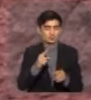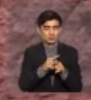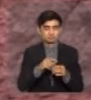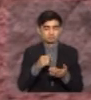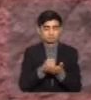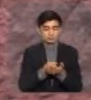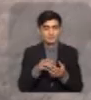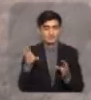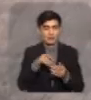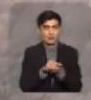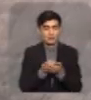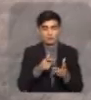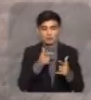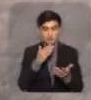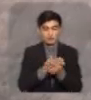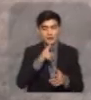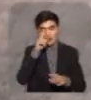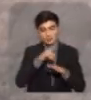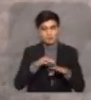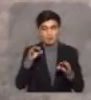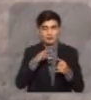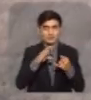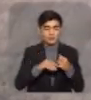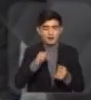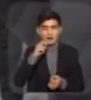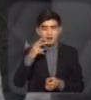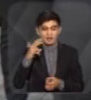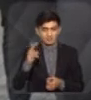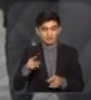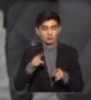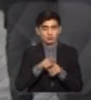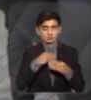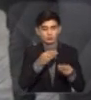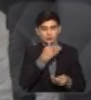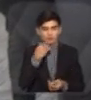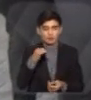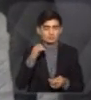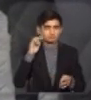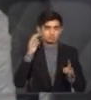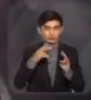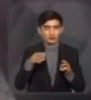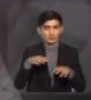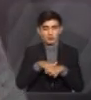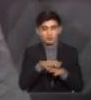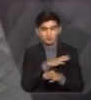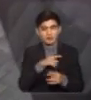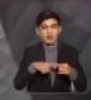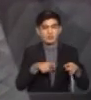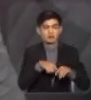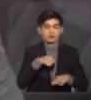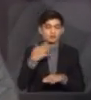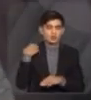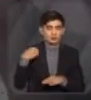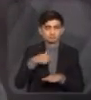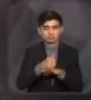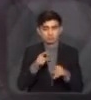құжаттары дайын болғанмен әкімдік әлі күнге дейін жер актісін бермей жатқан көрінеді. Жағдайдың бұлай ушығып кетуіне компания басшысы